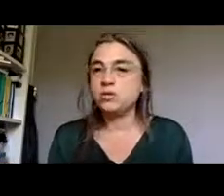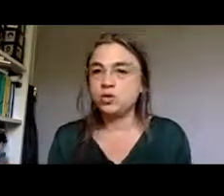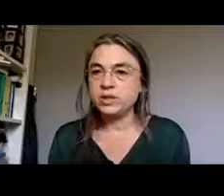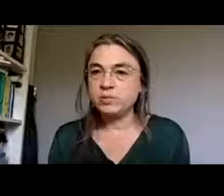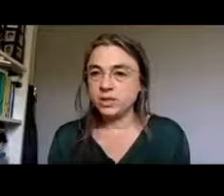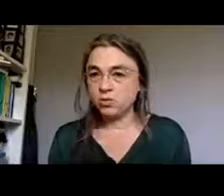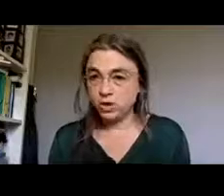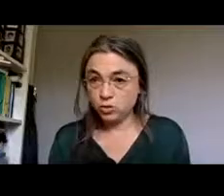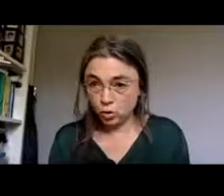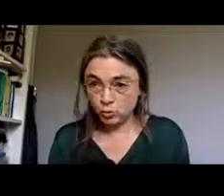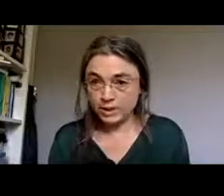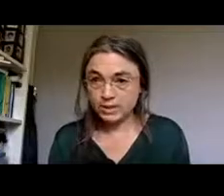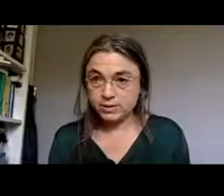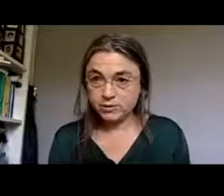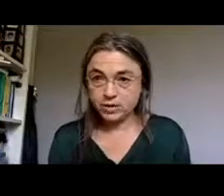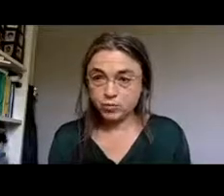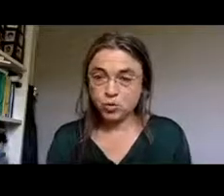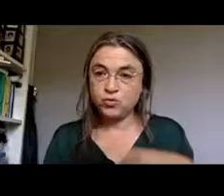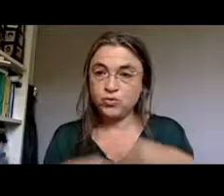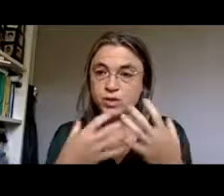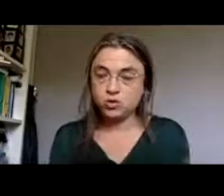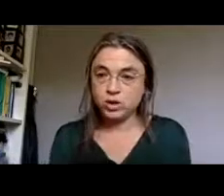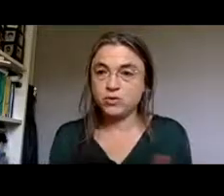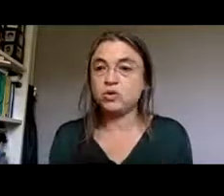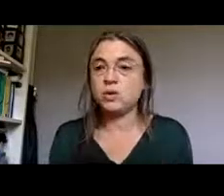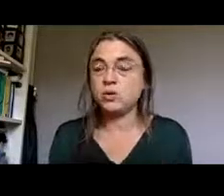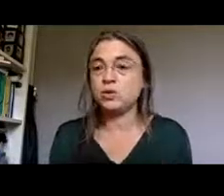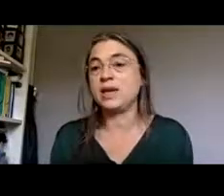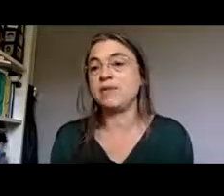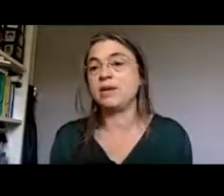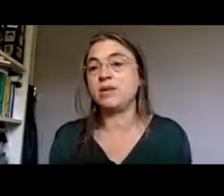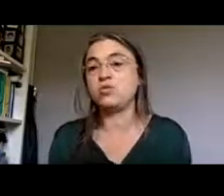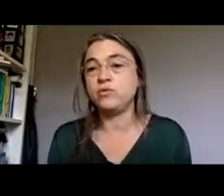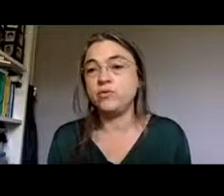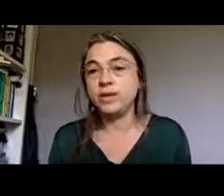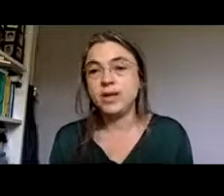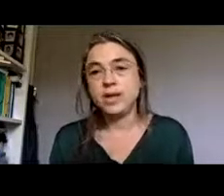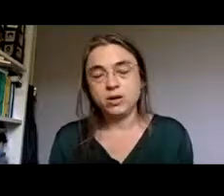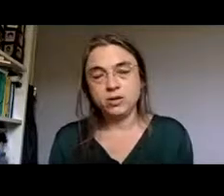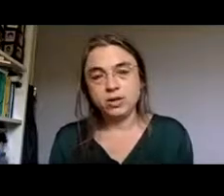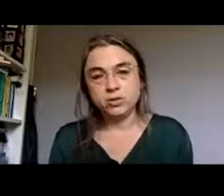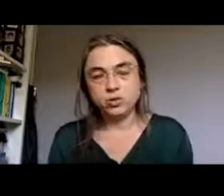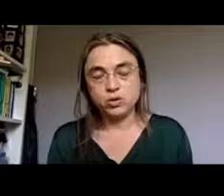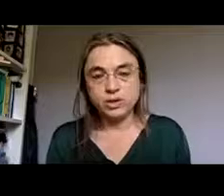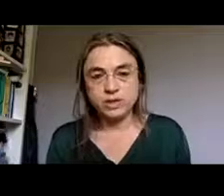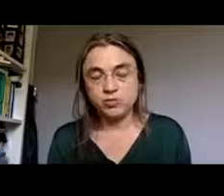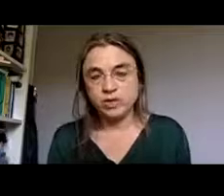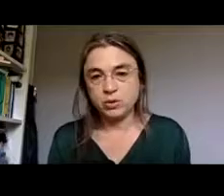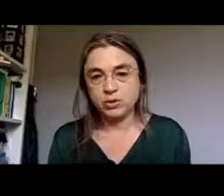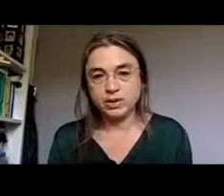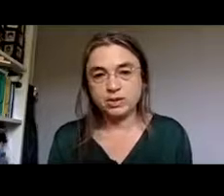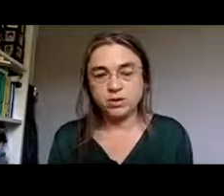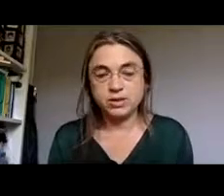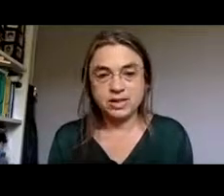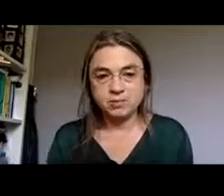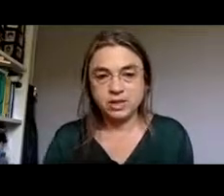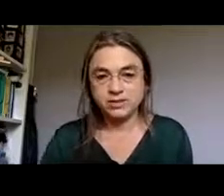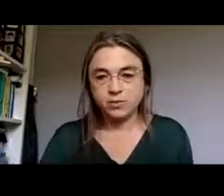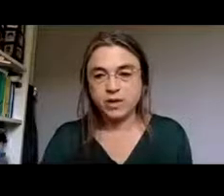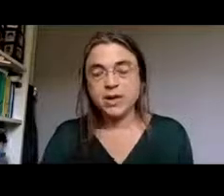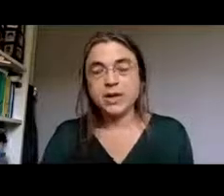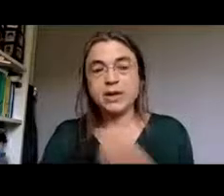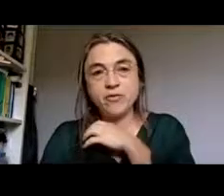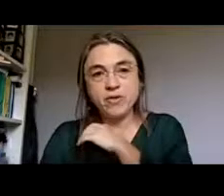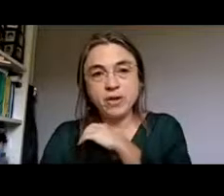des entretiens psychologiques de reprise, en fait, pour revenir sur éventuellement ce qui avait été soulevé dans les entretiens et qui pouvait être peut-être